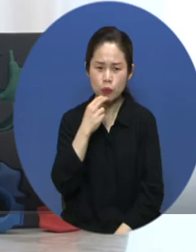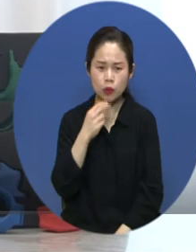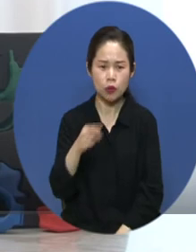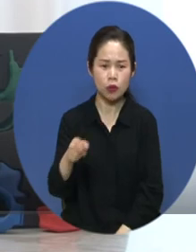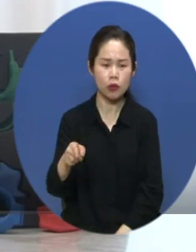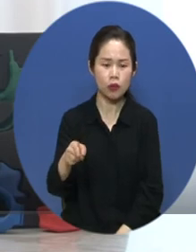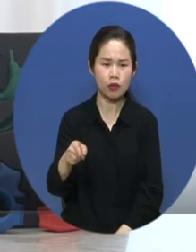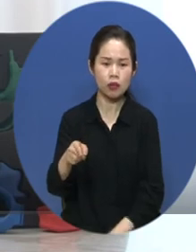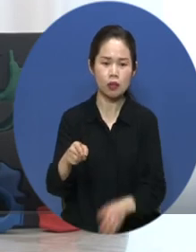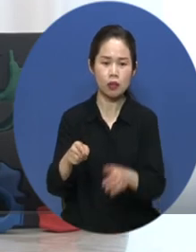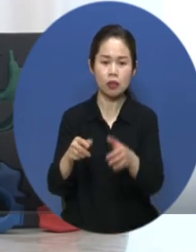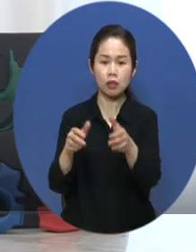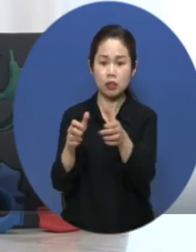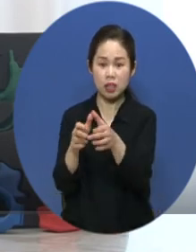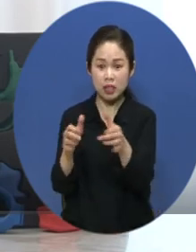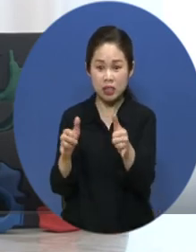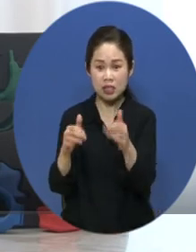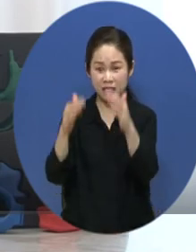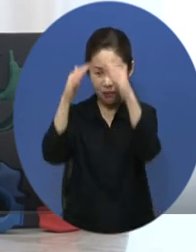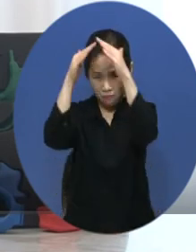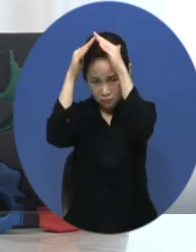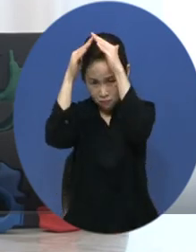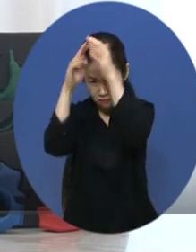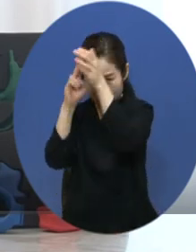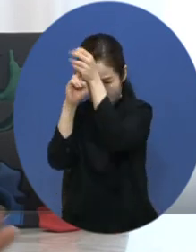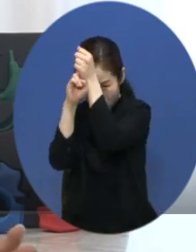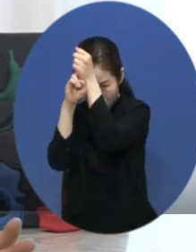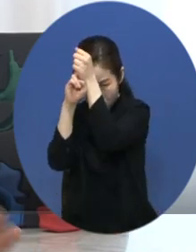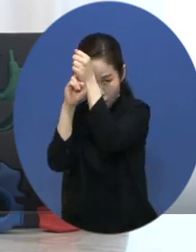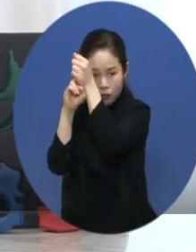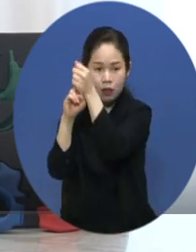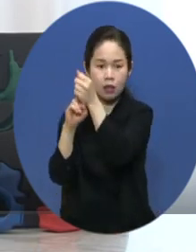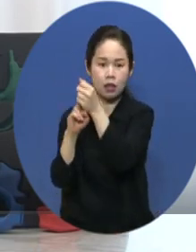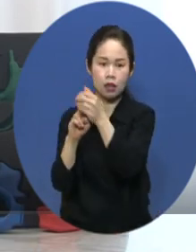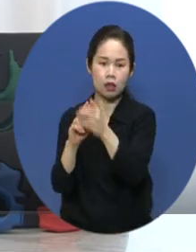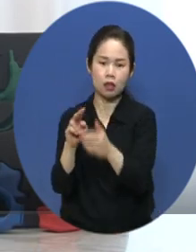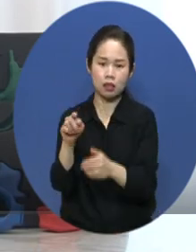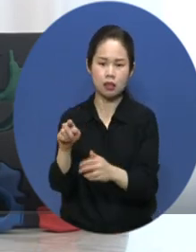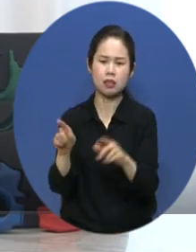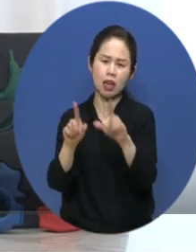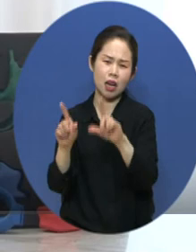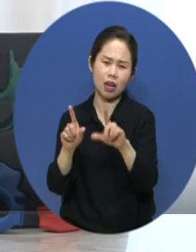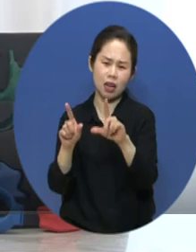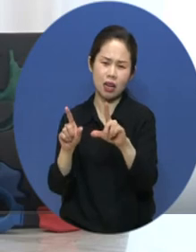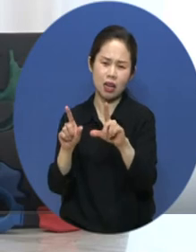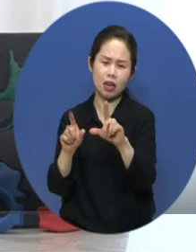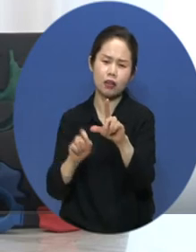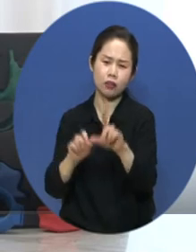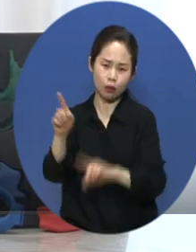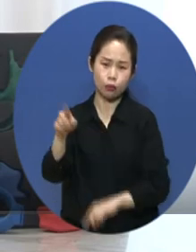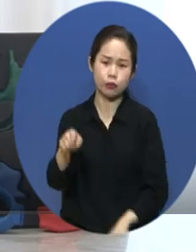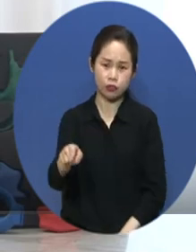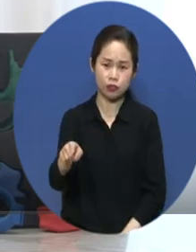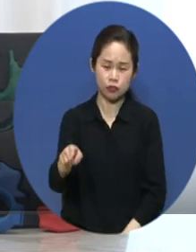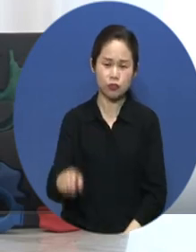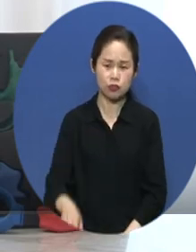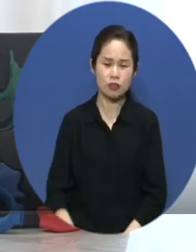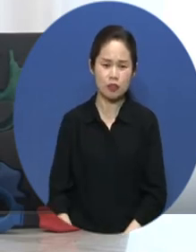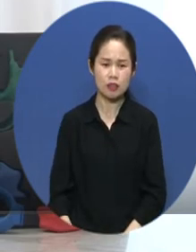분들이 사실은 더 드러나지 않고 어디 숨겨져서 이렇게 계신 것도